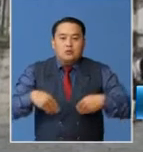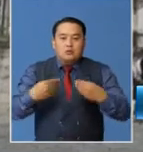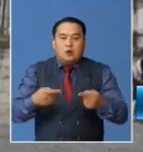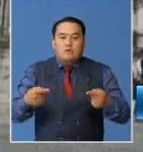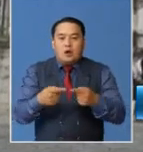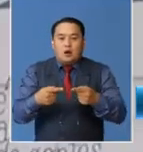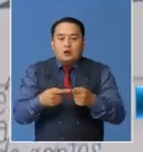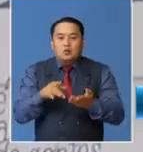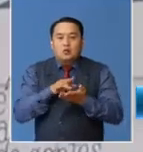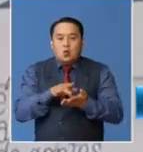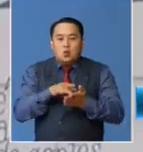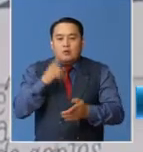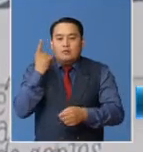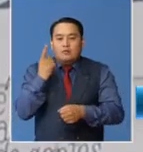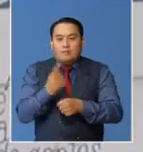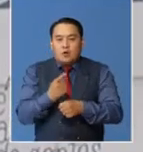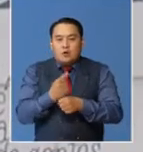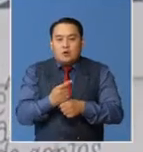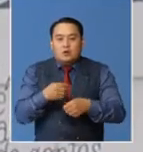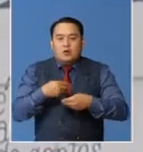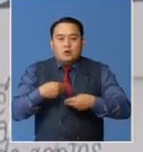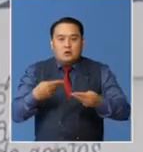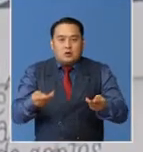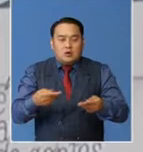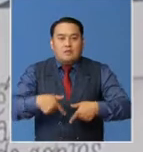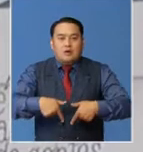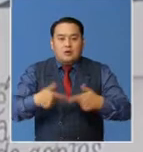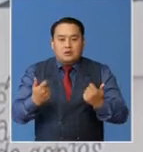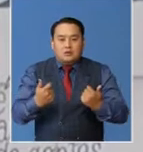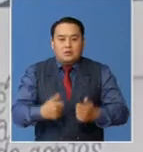аренду туристам и введения квот на их размещение в отелях.